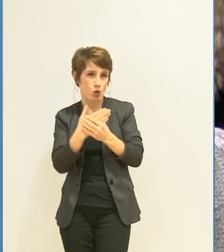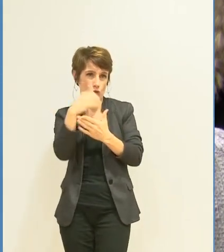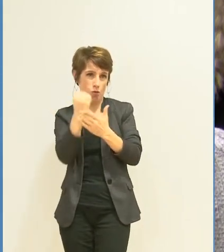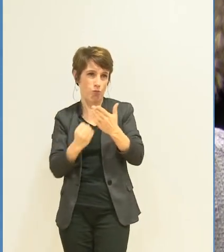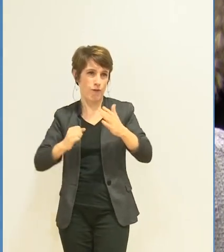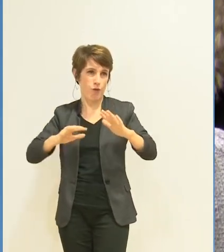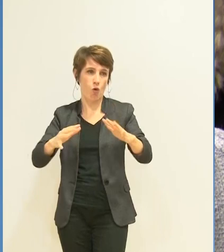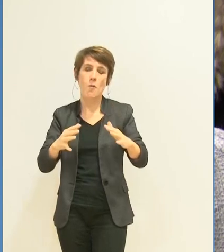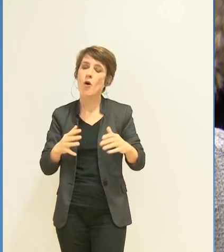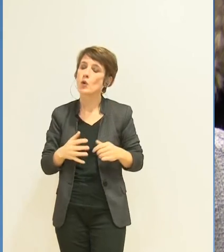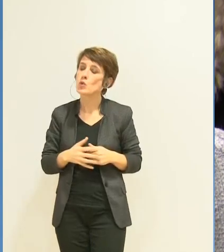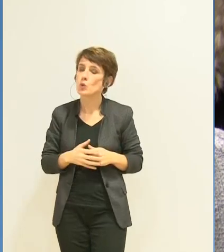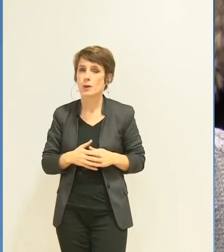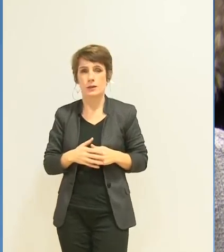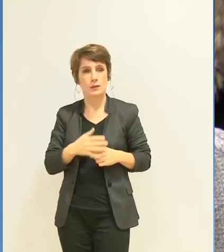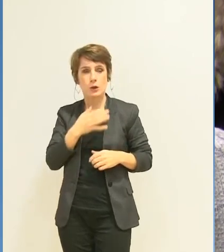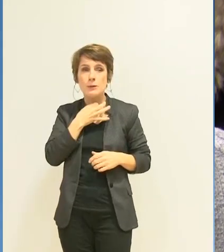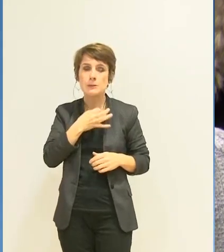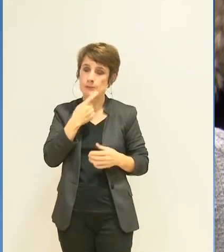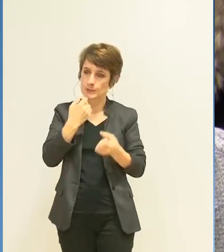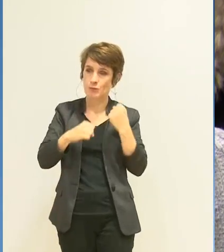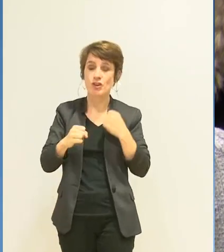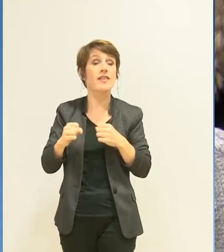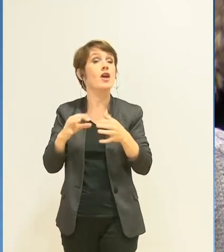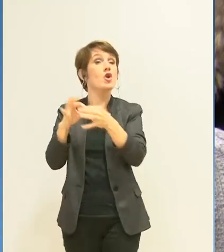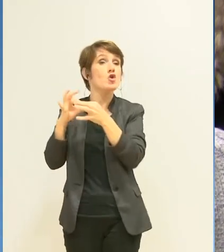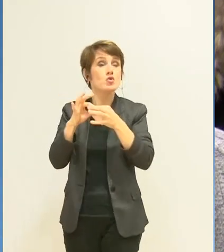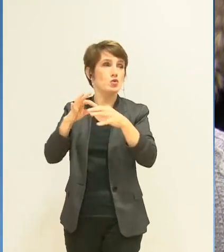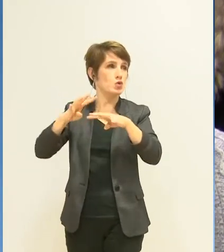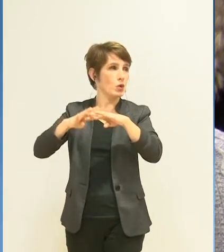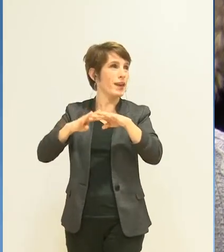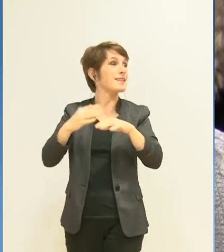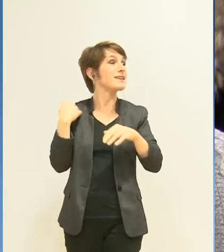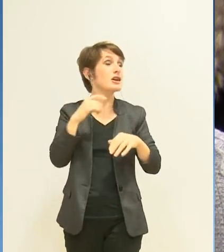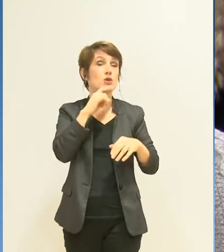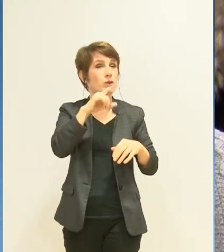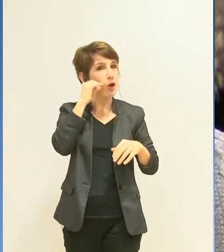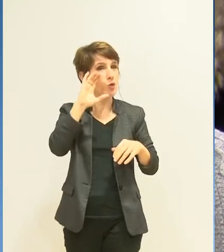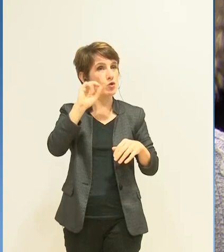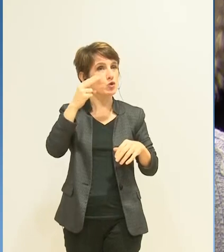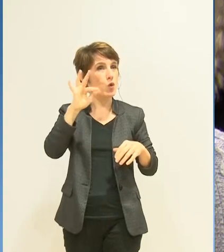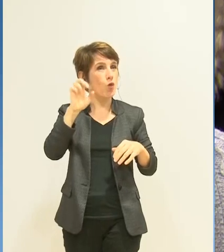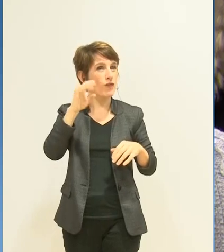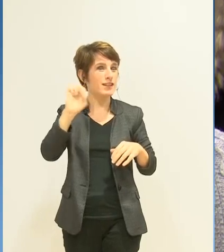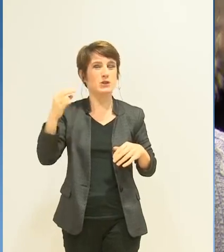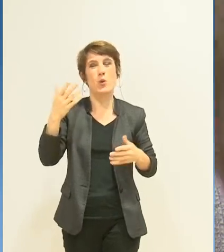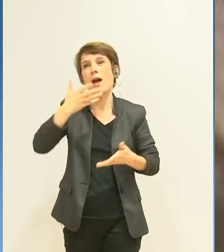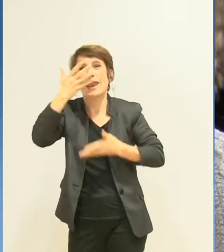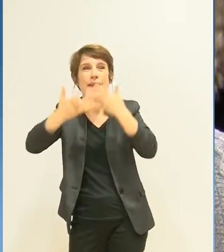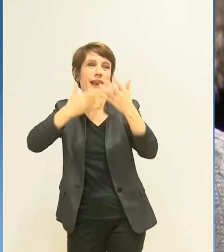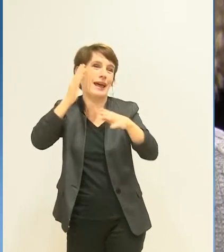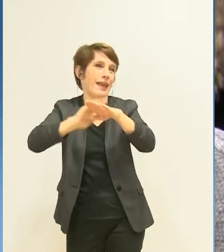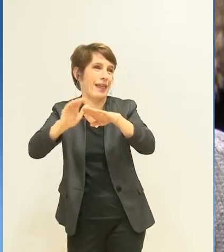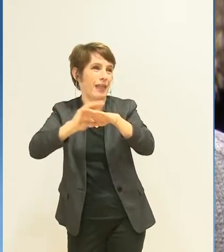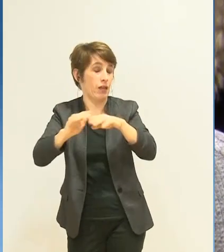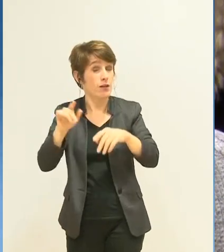je vous rappelle que les unions quartier qui ont été célébrées par monsieur confessons ont réclamé avant le vote du 28 septembre à